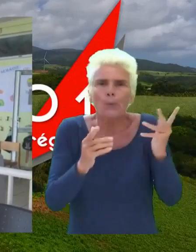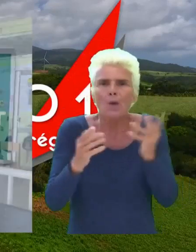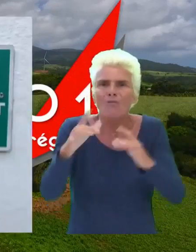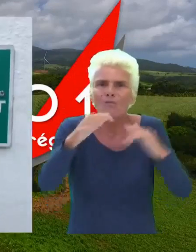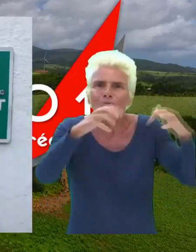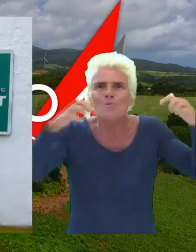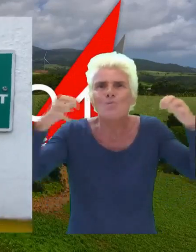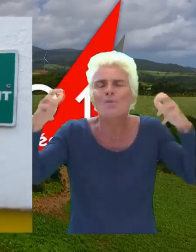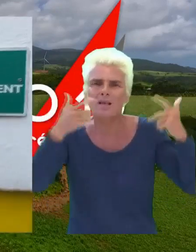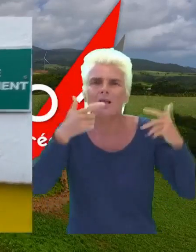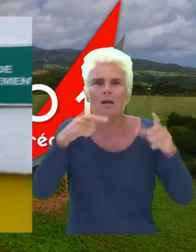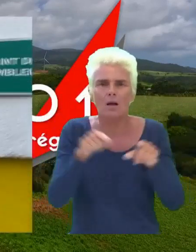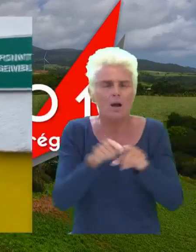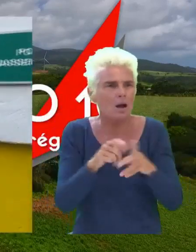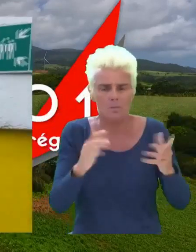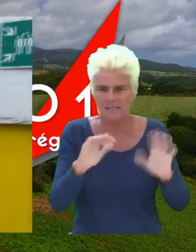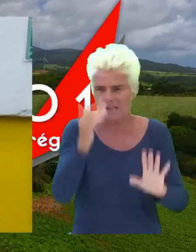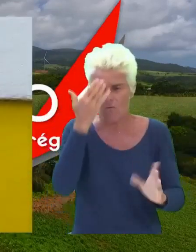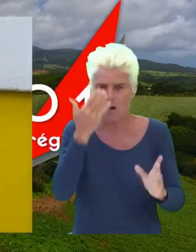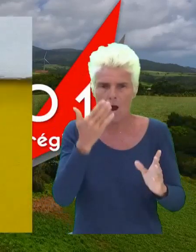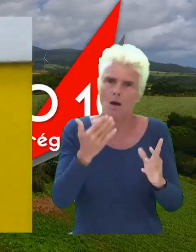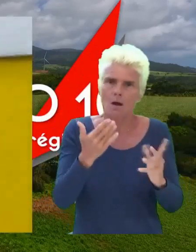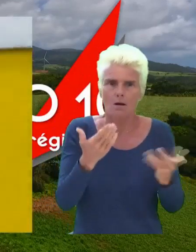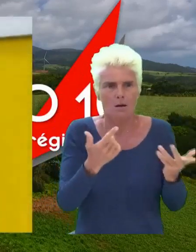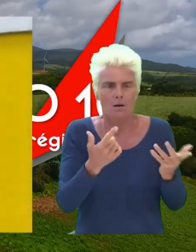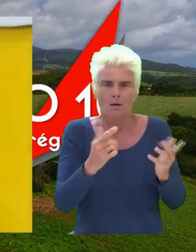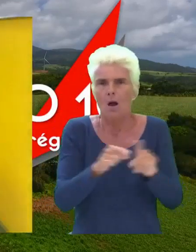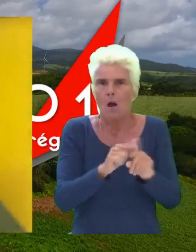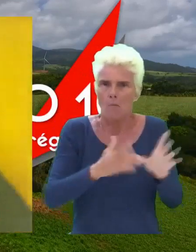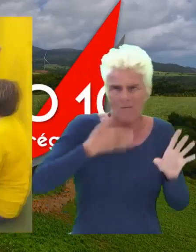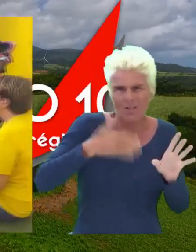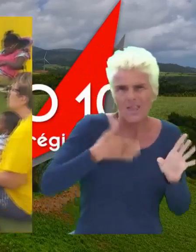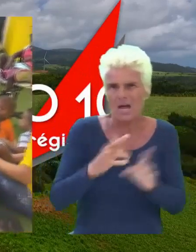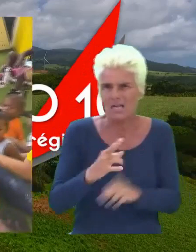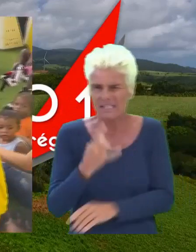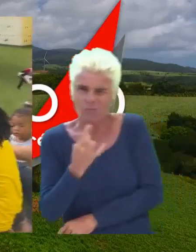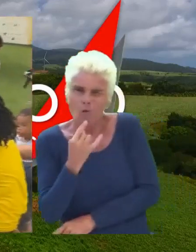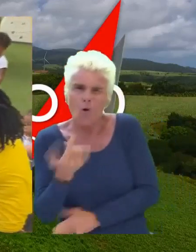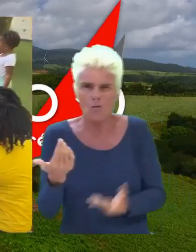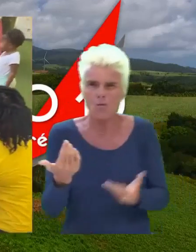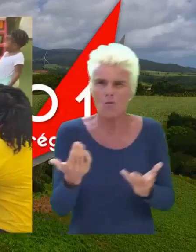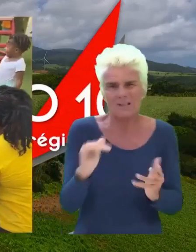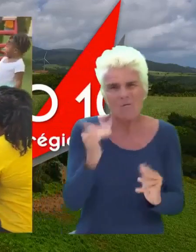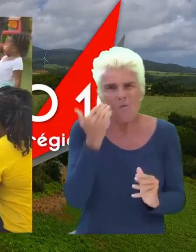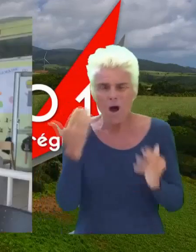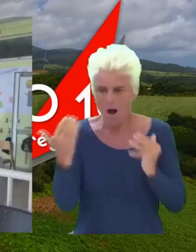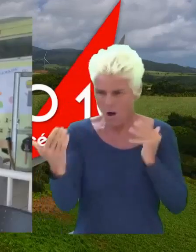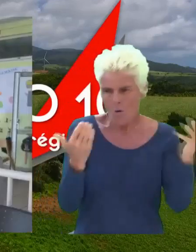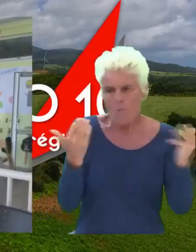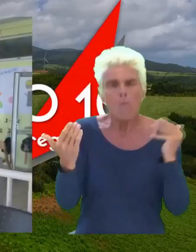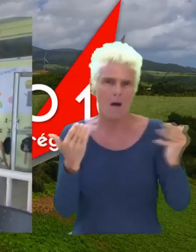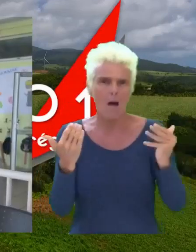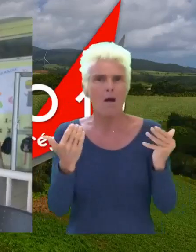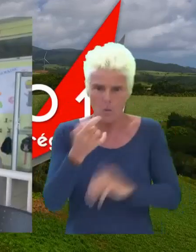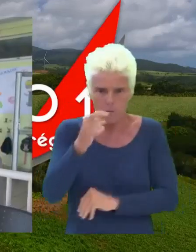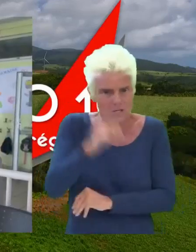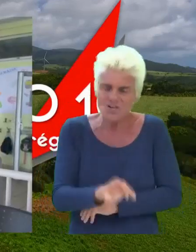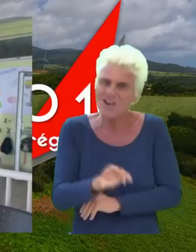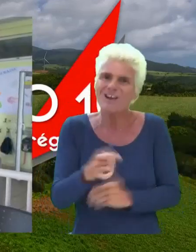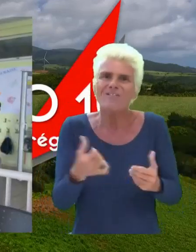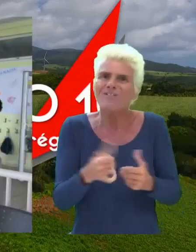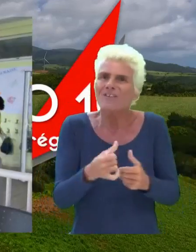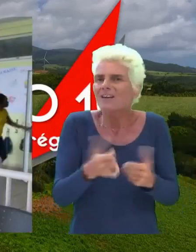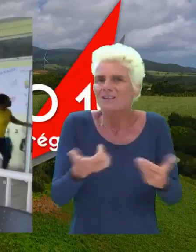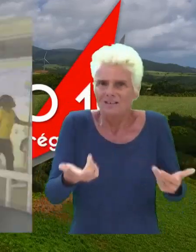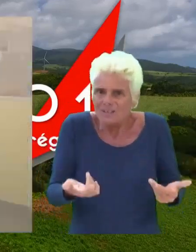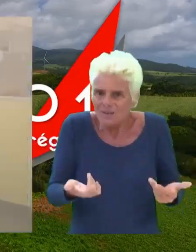euh voir un petit peu nos points forts nos points faibles par rapport à à à cette obligation que nous avons et bien de faire